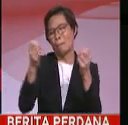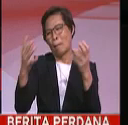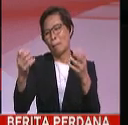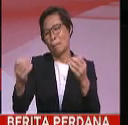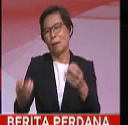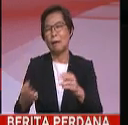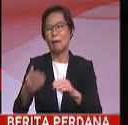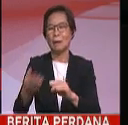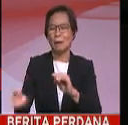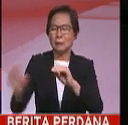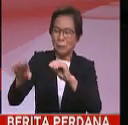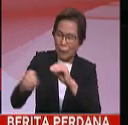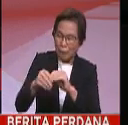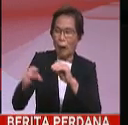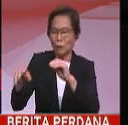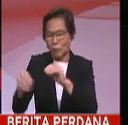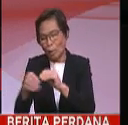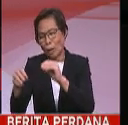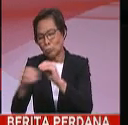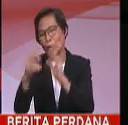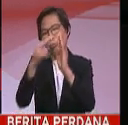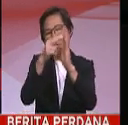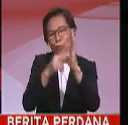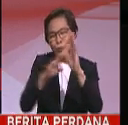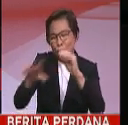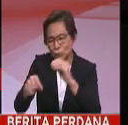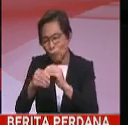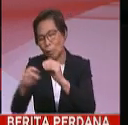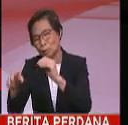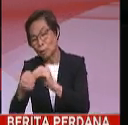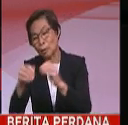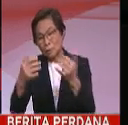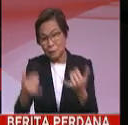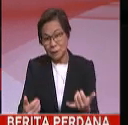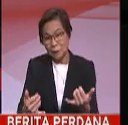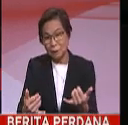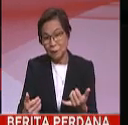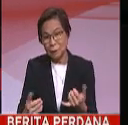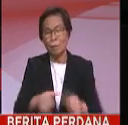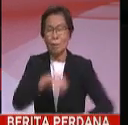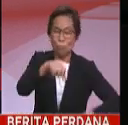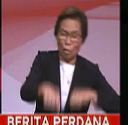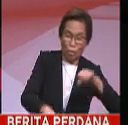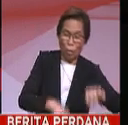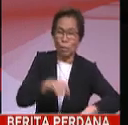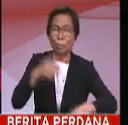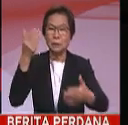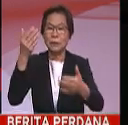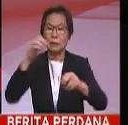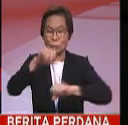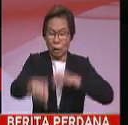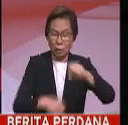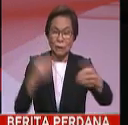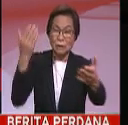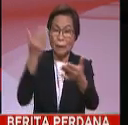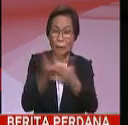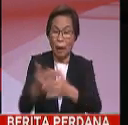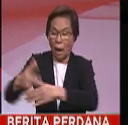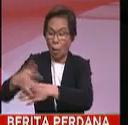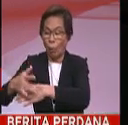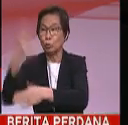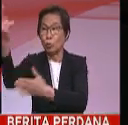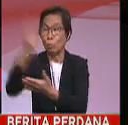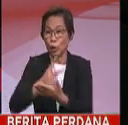banyak penambahan lah dia punya regulation dia. Contohnya buat masa sekarang, rider yang sampai perlu datang awal 2